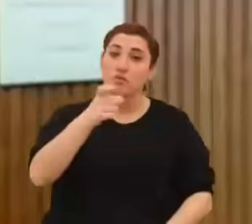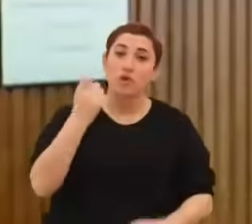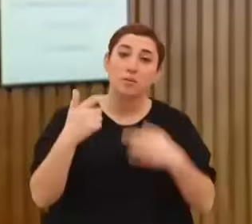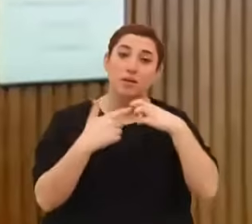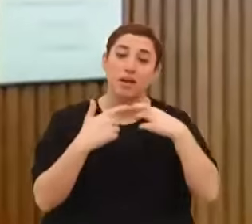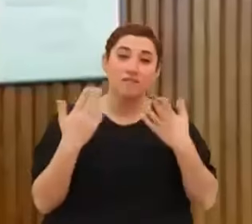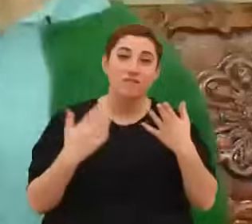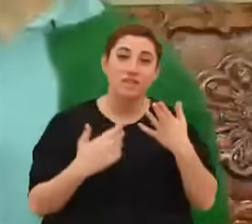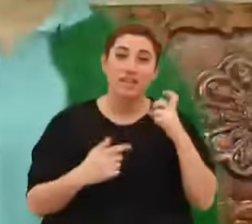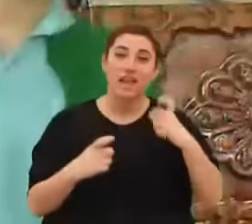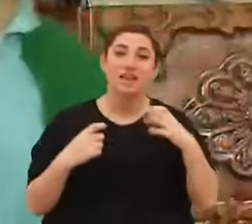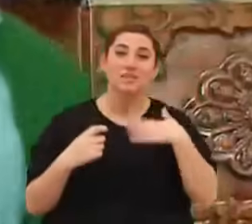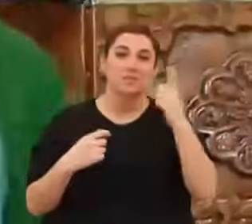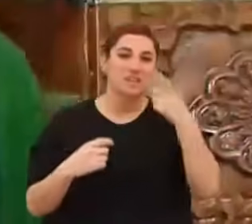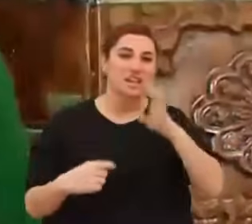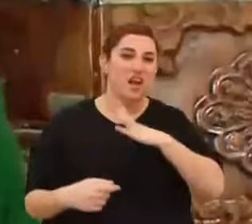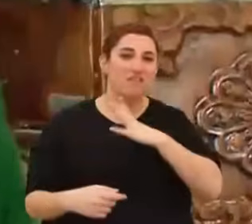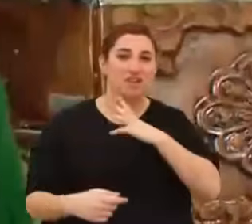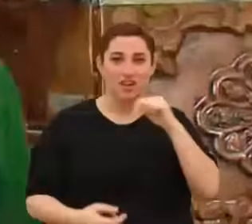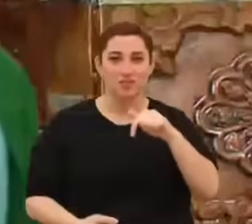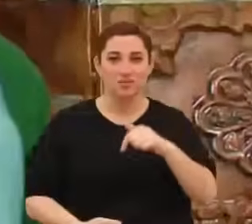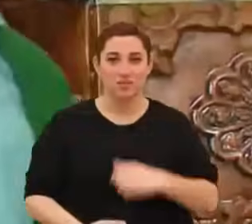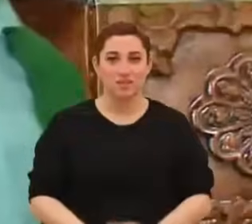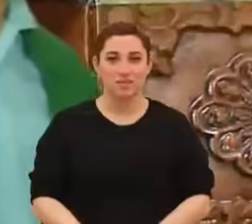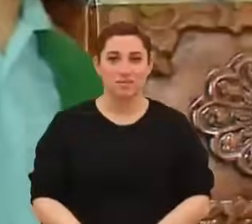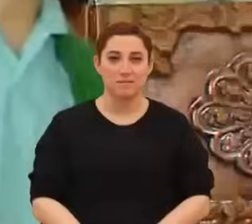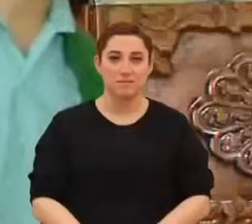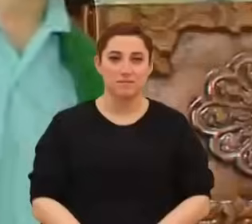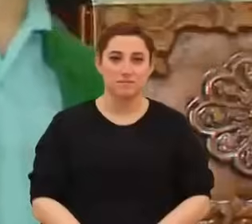Refik. Nerede lan benim bir tane silahım olacaktı burada?